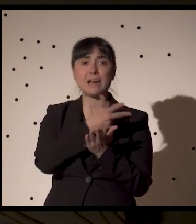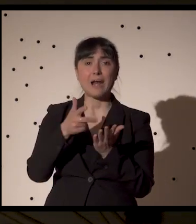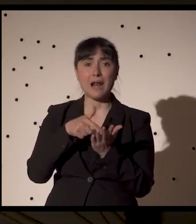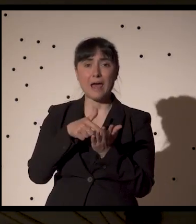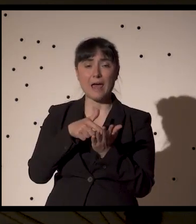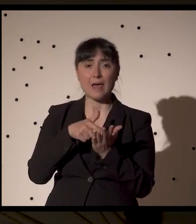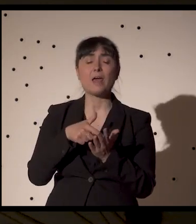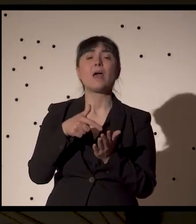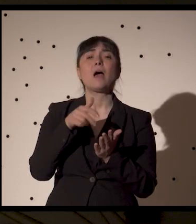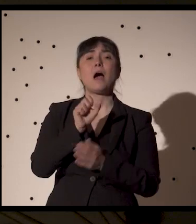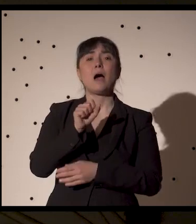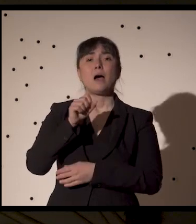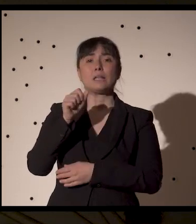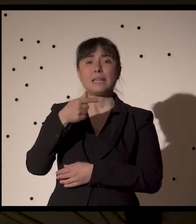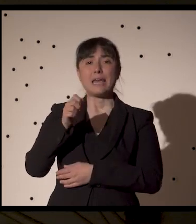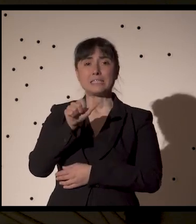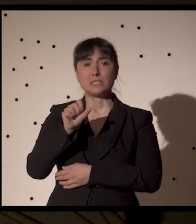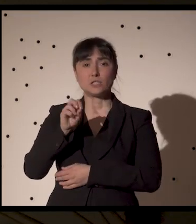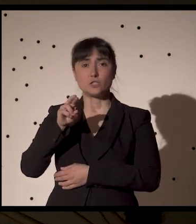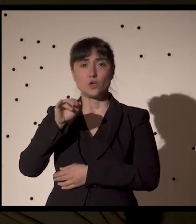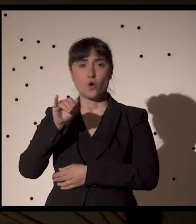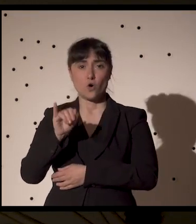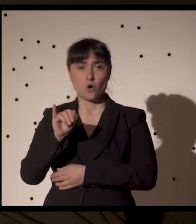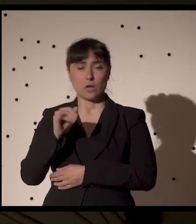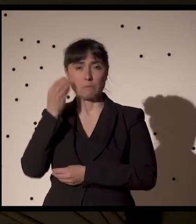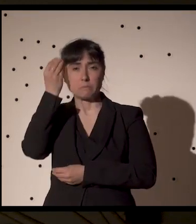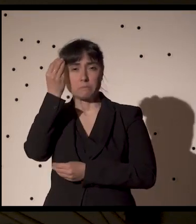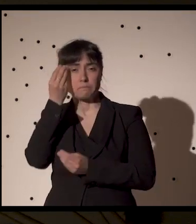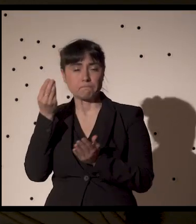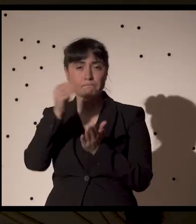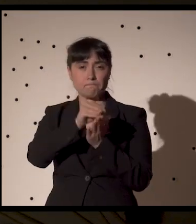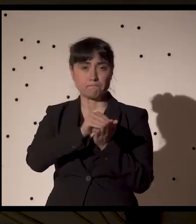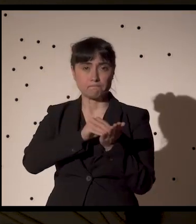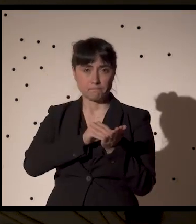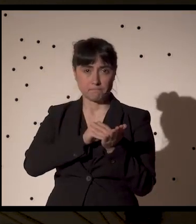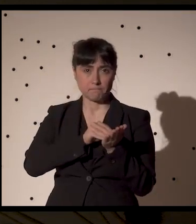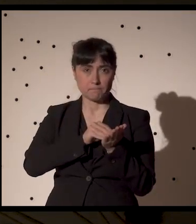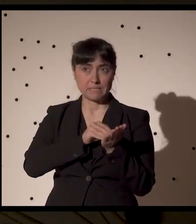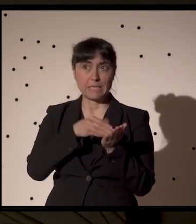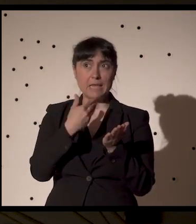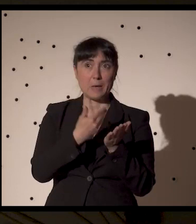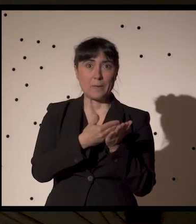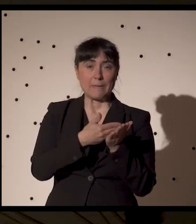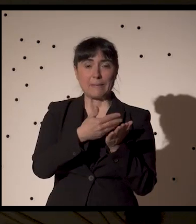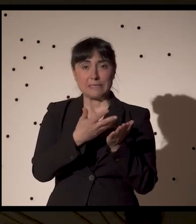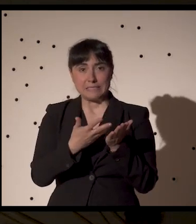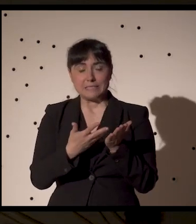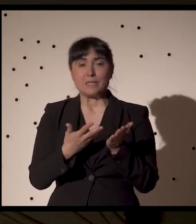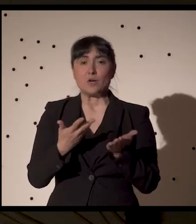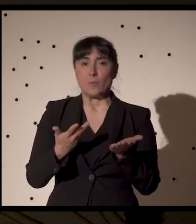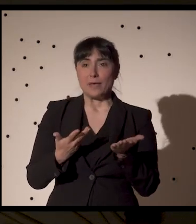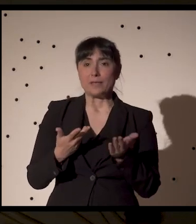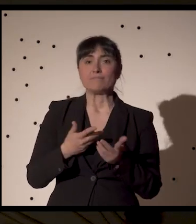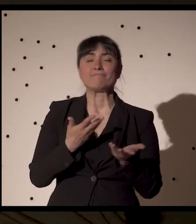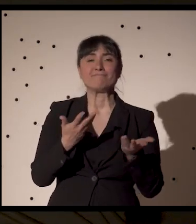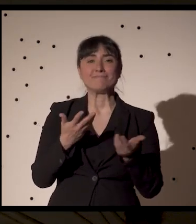testi saranno il banco di prova per gli 8 giovani attori giovani attrici